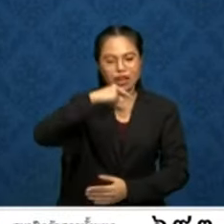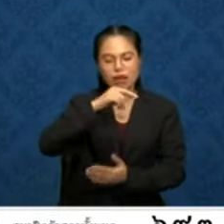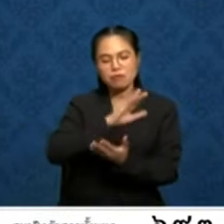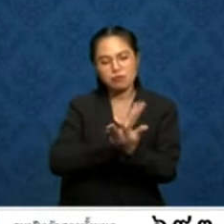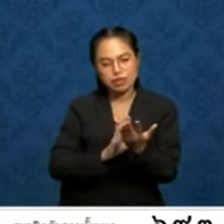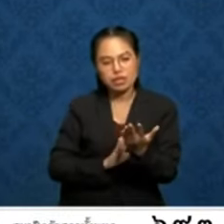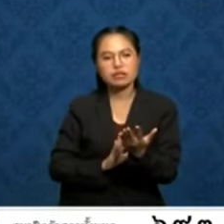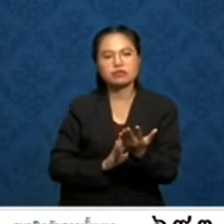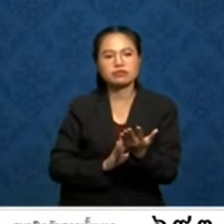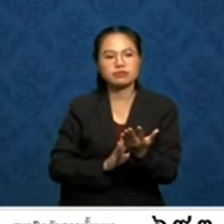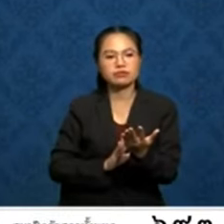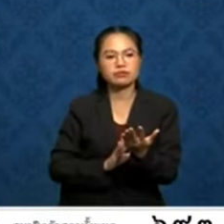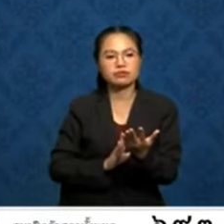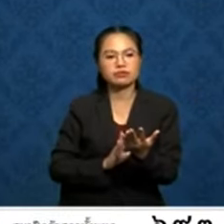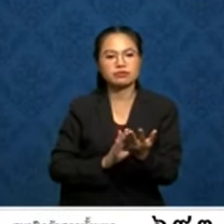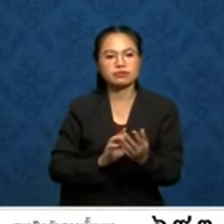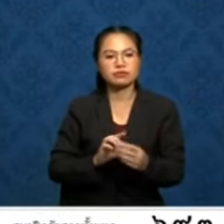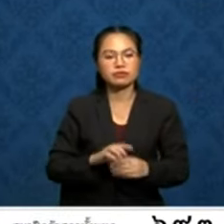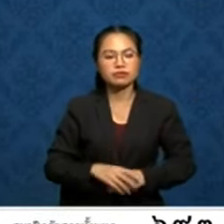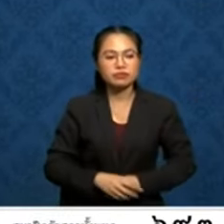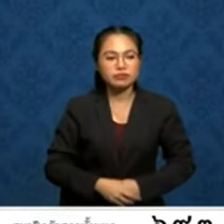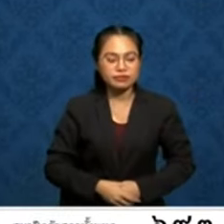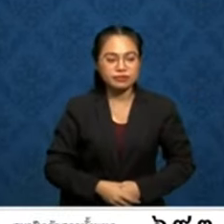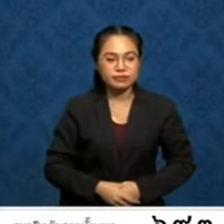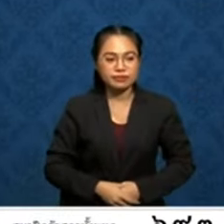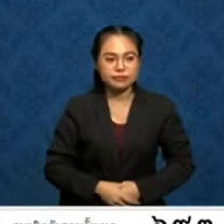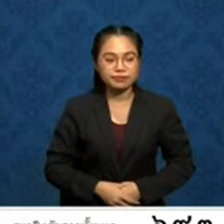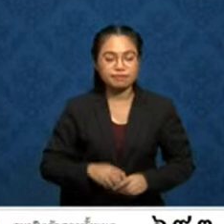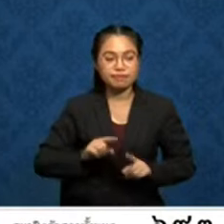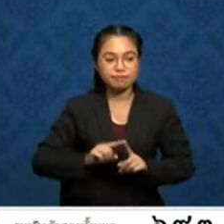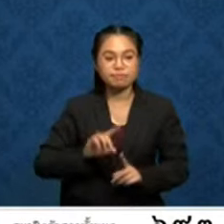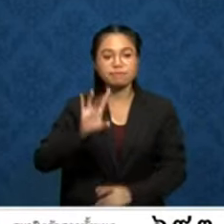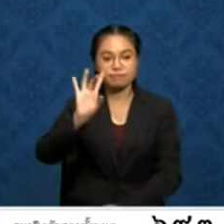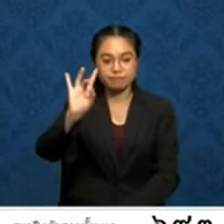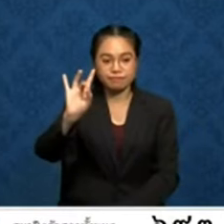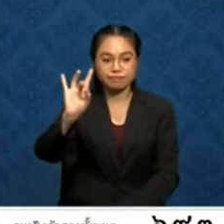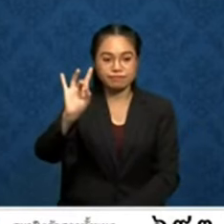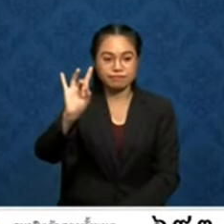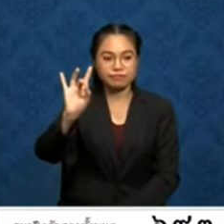ได้ประการที่8